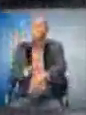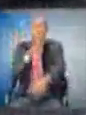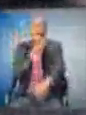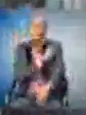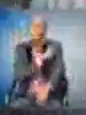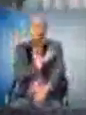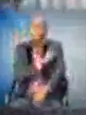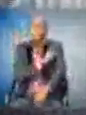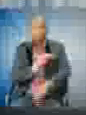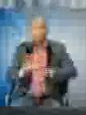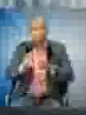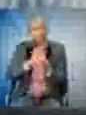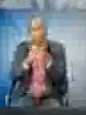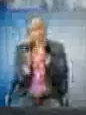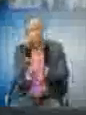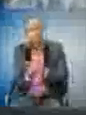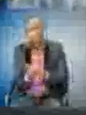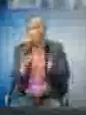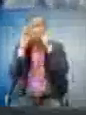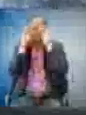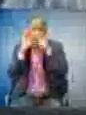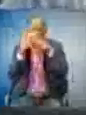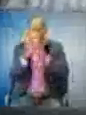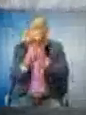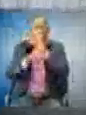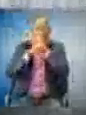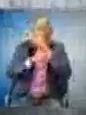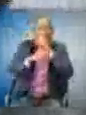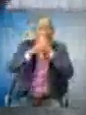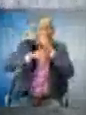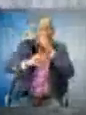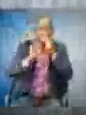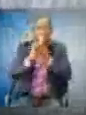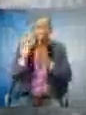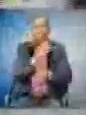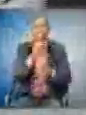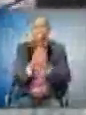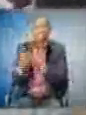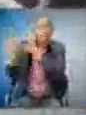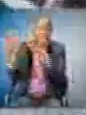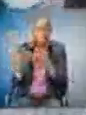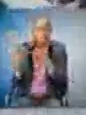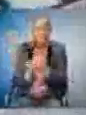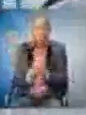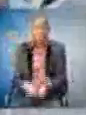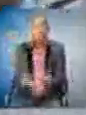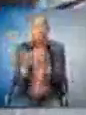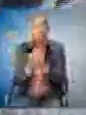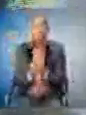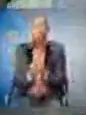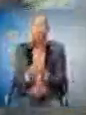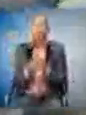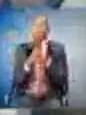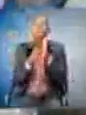moya anze kuambia bantu kusensibiliser kule kwa kufuru ya bongo kama analeta makable anadenonse anaenda